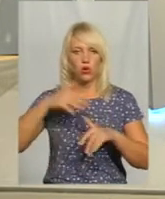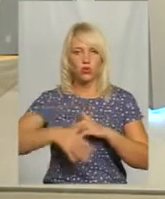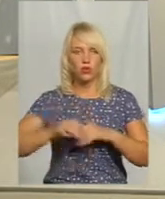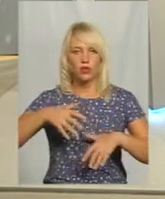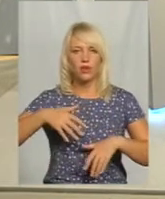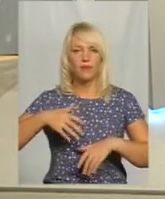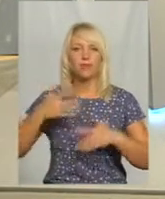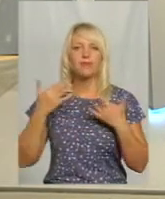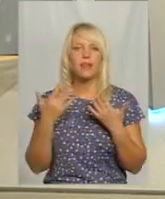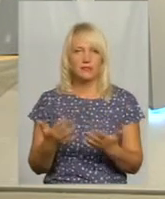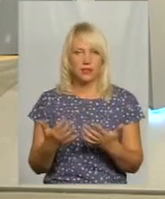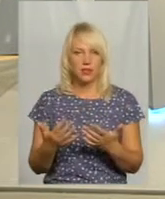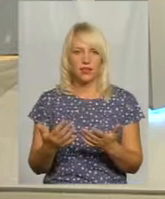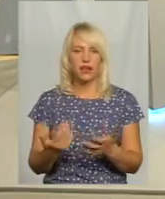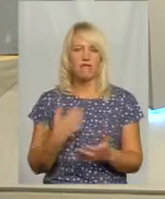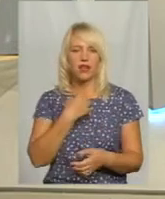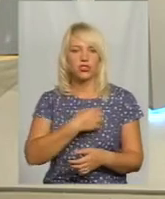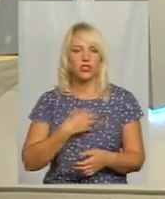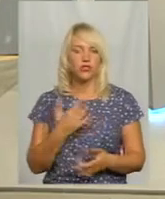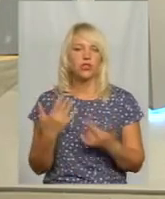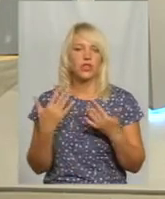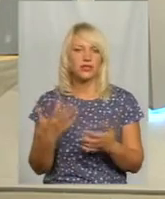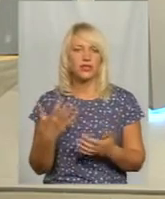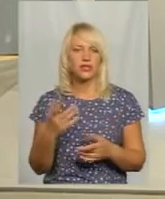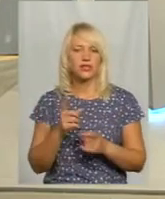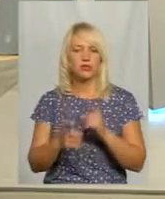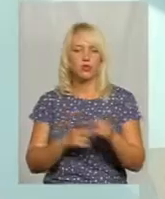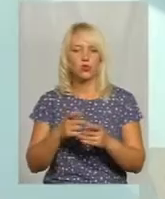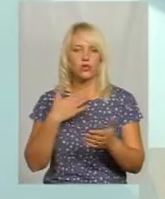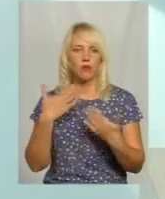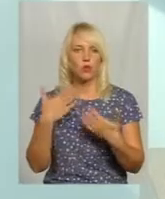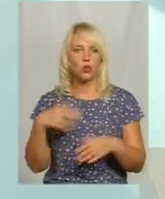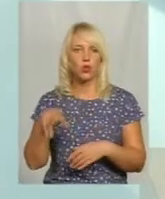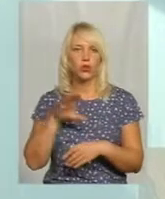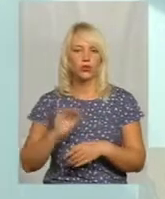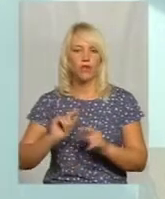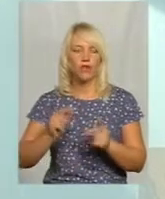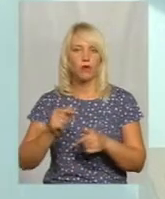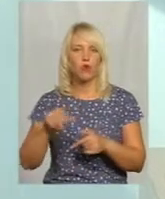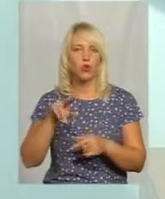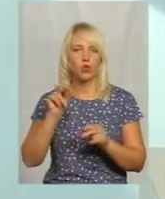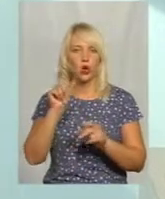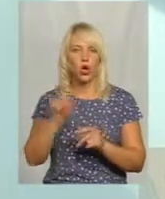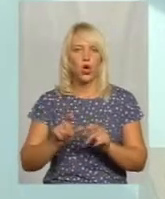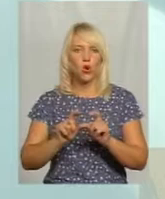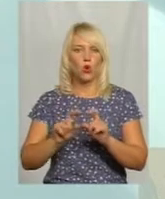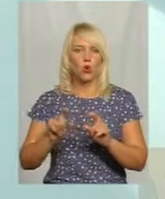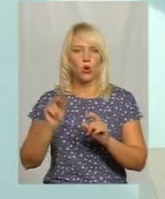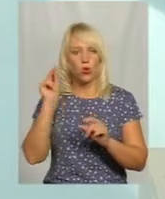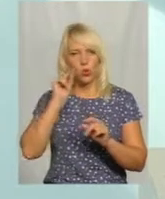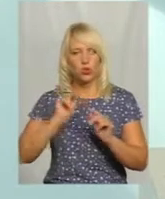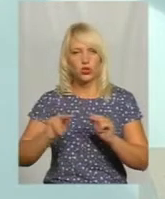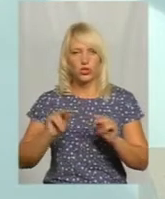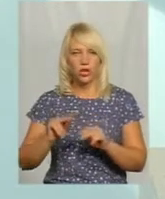усвідомлює, наскільки важливо і наскільки змінюються підходи до вимог до нього. І це тільки учителі відчувають тоді,